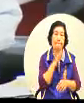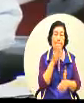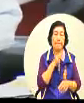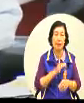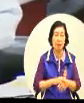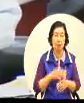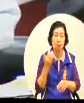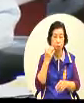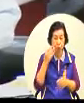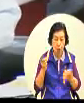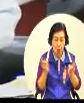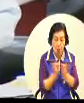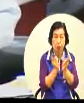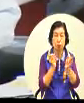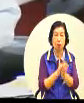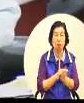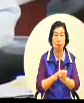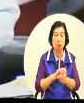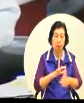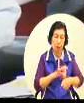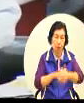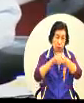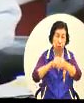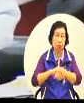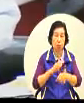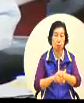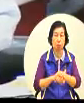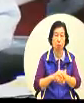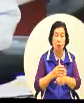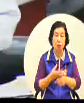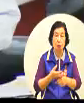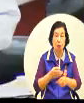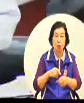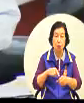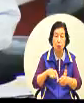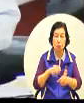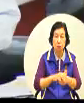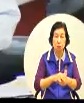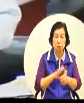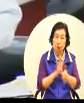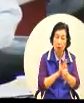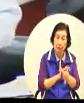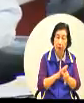灾平常啊喝酒。